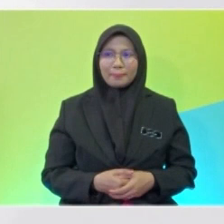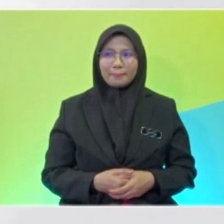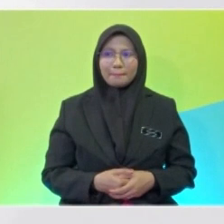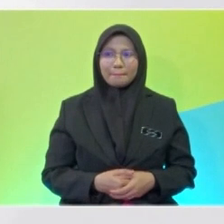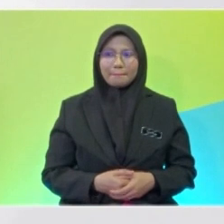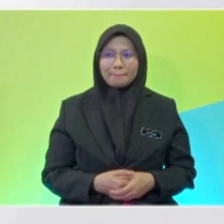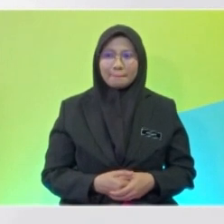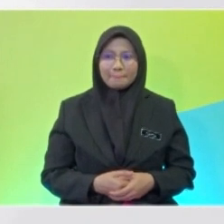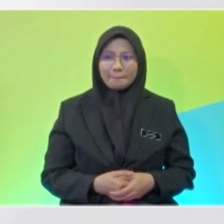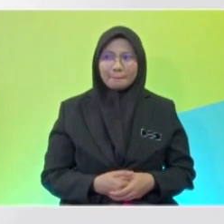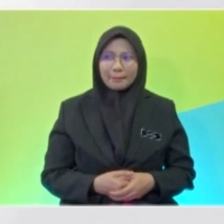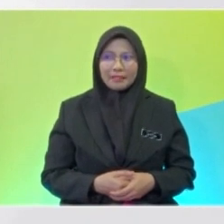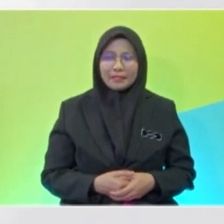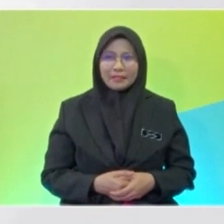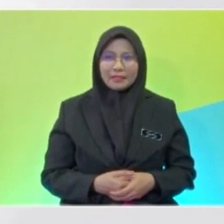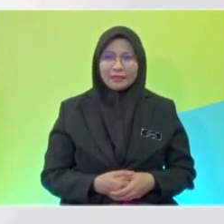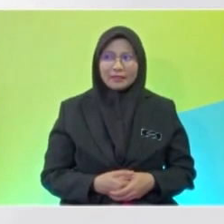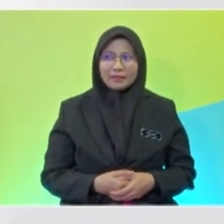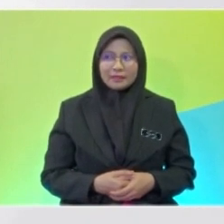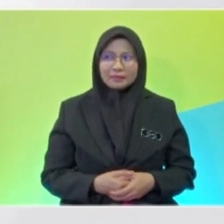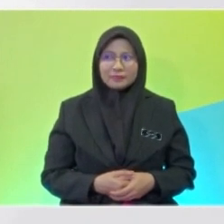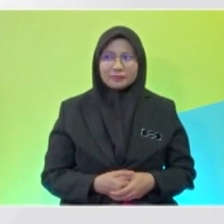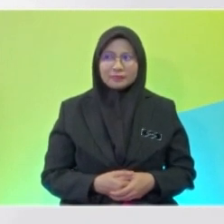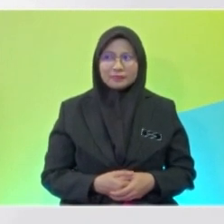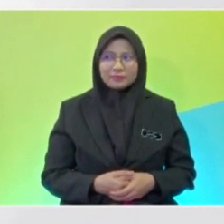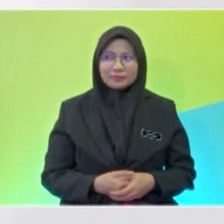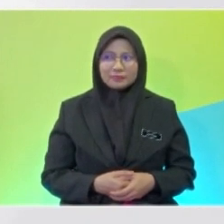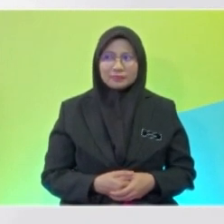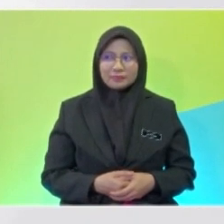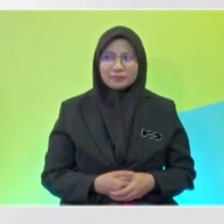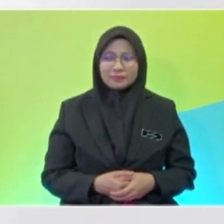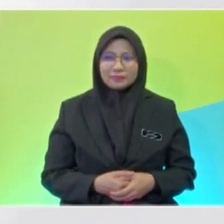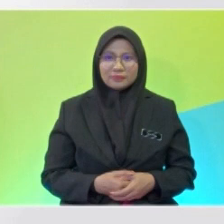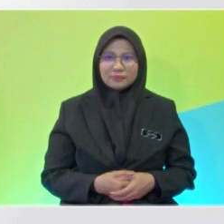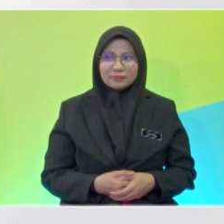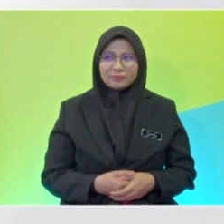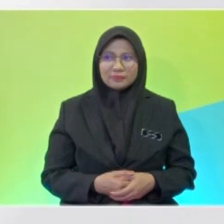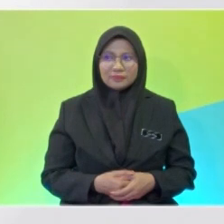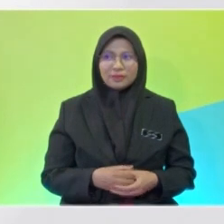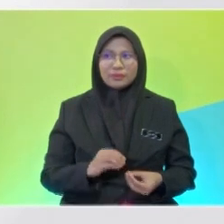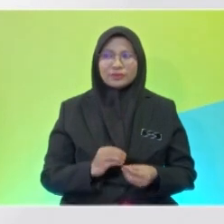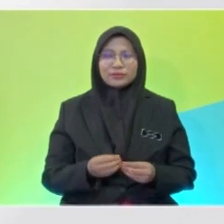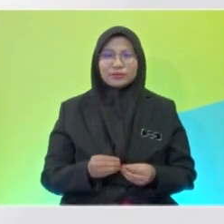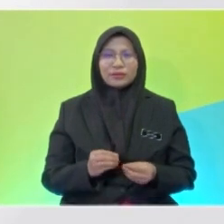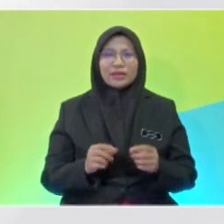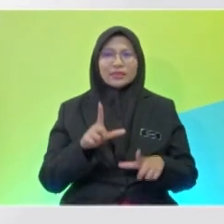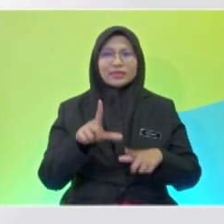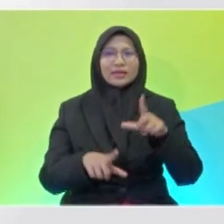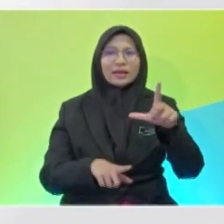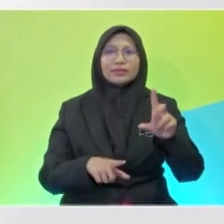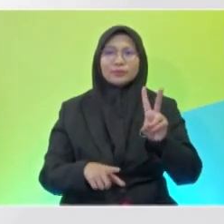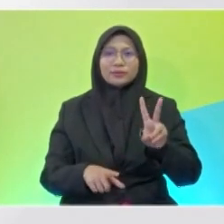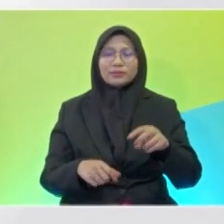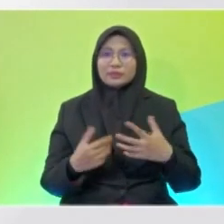dalam langkah kerja sebelum Oke seterusnya yang mana Ini nah oke sama adik dulu atau